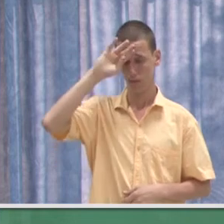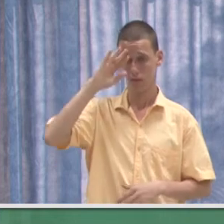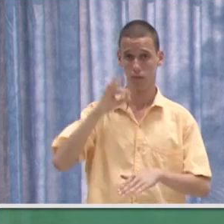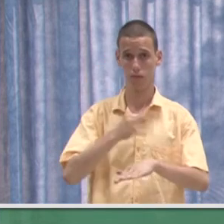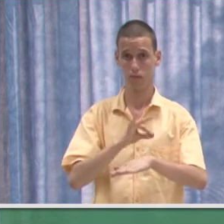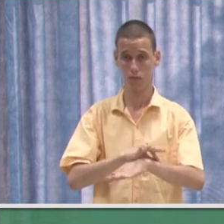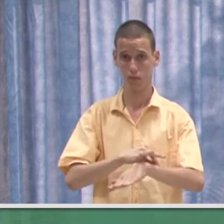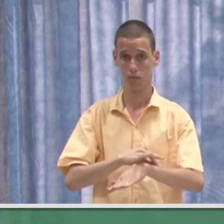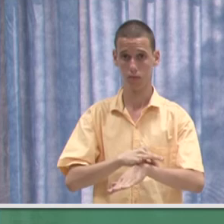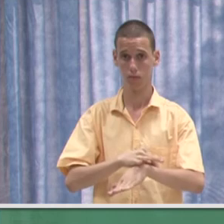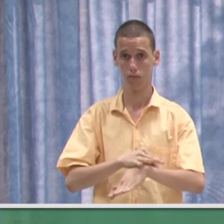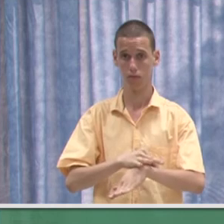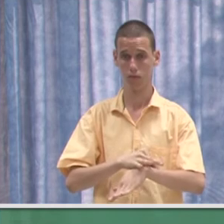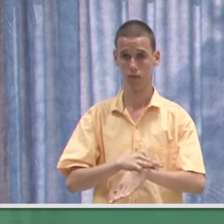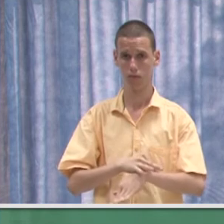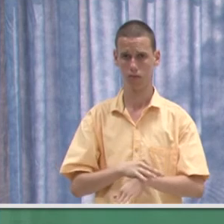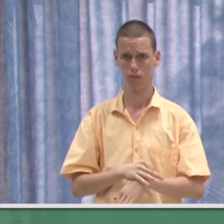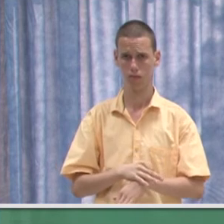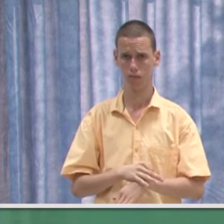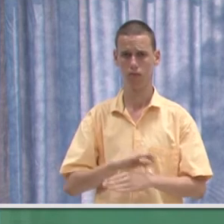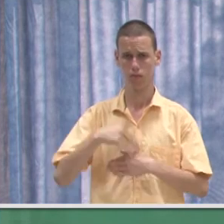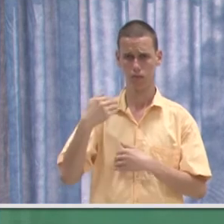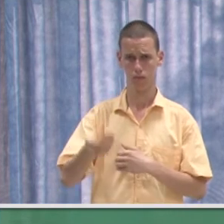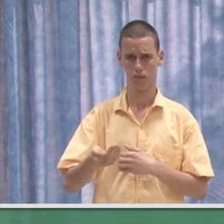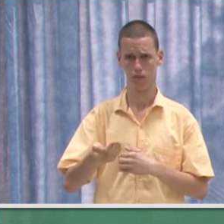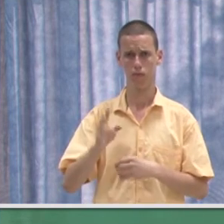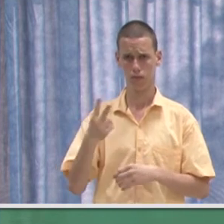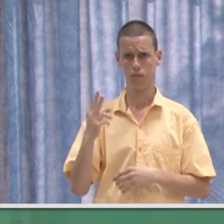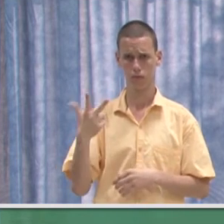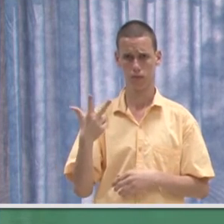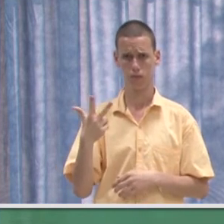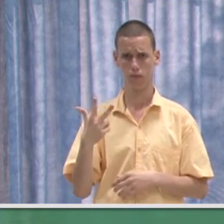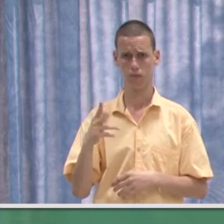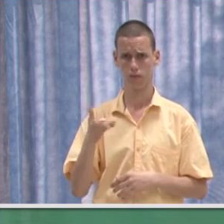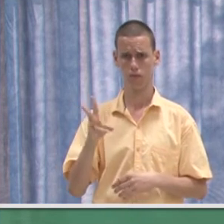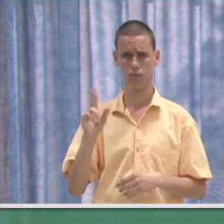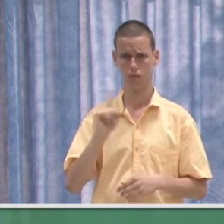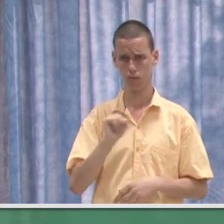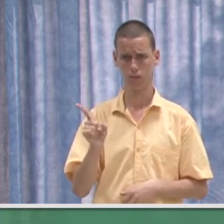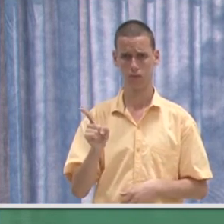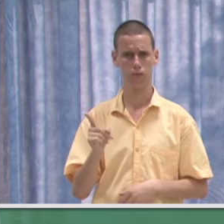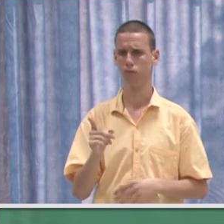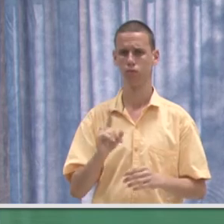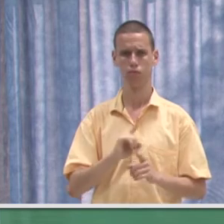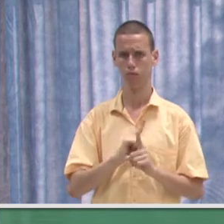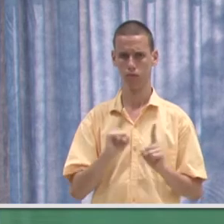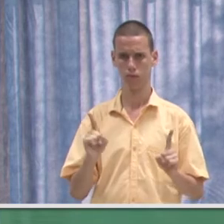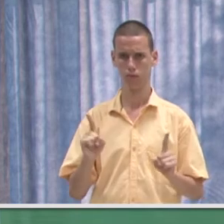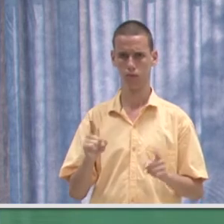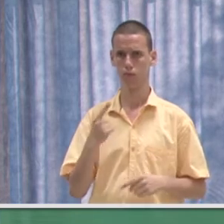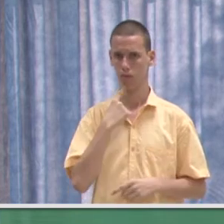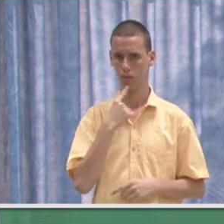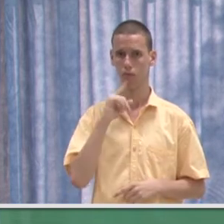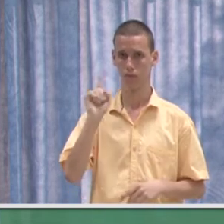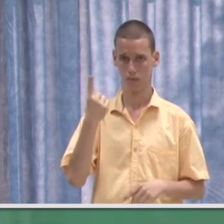ou pas qu'il y a un même type encore. Mais c'est maintenant pas cross-immunity. Si vous avez type 1, il peut appeler si vous avez type 2. Si vous avez type 1, vous pouvez